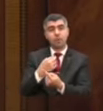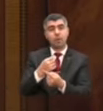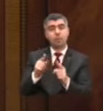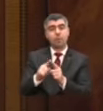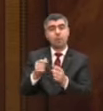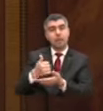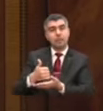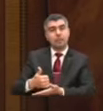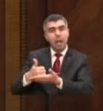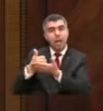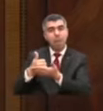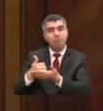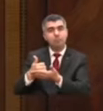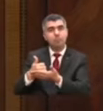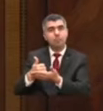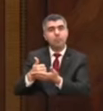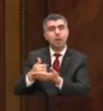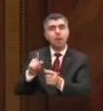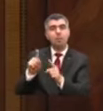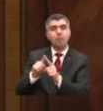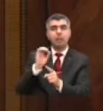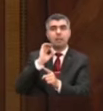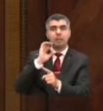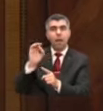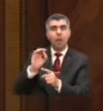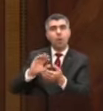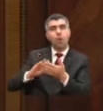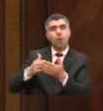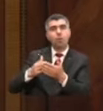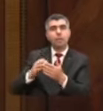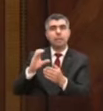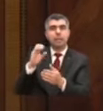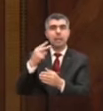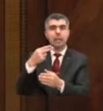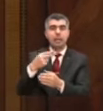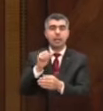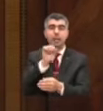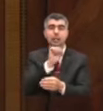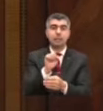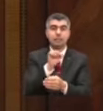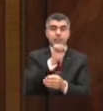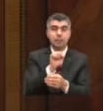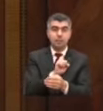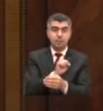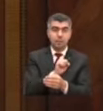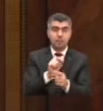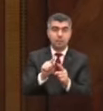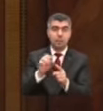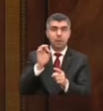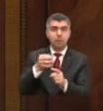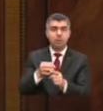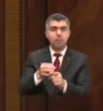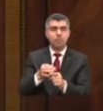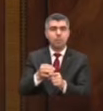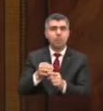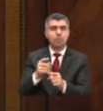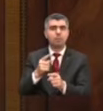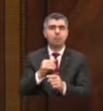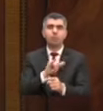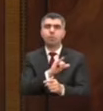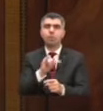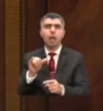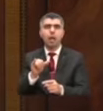الدعم، خداو الدعم عن طريق الاجراء ديالهم اللي كانوا مشاو تسجلوا في سينيسيس وخذوا مجموعه ديال الدعم لهاد المدارس، غير مفهوم هاد